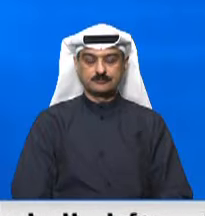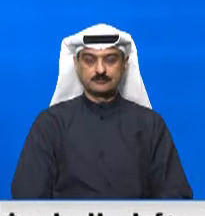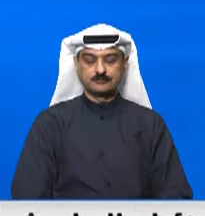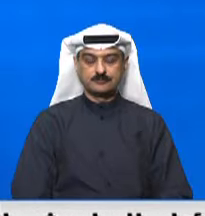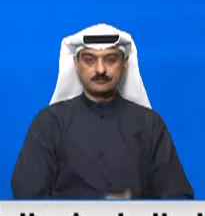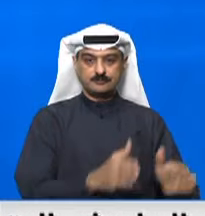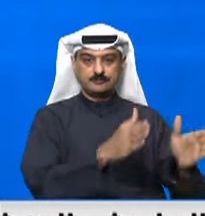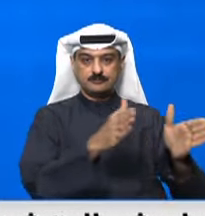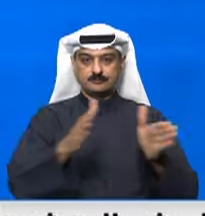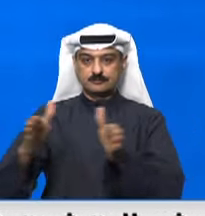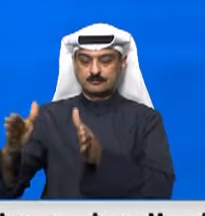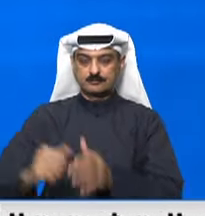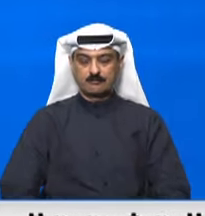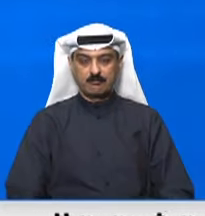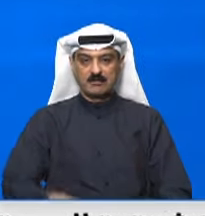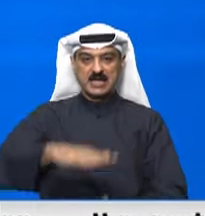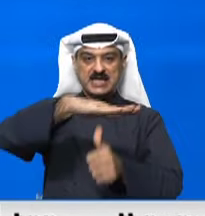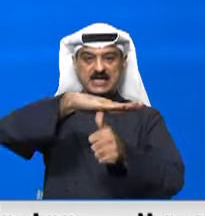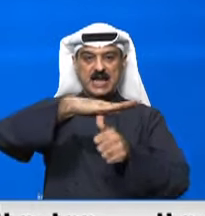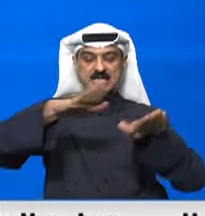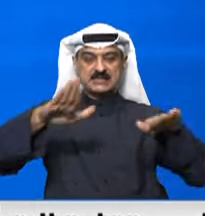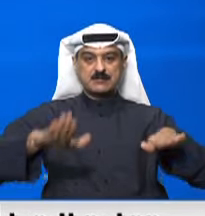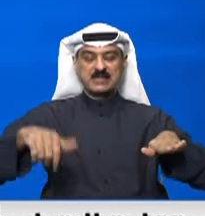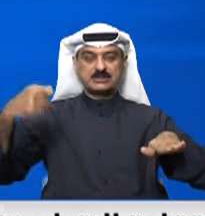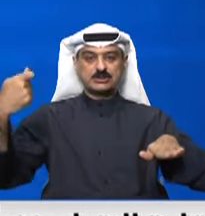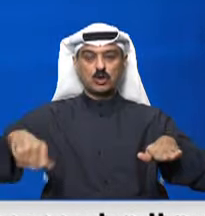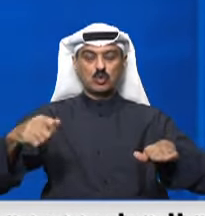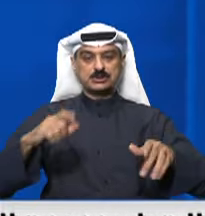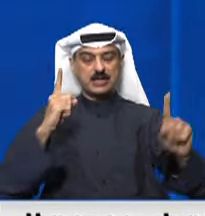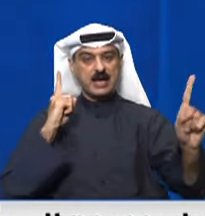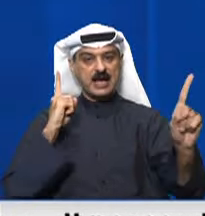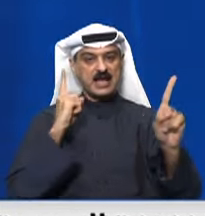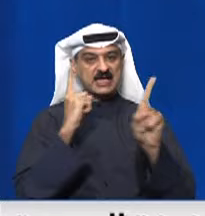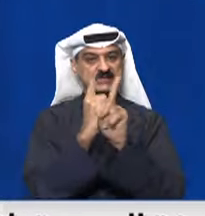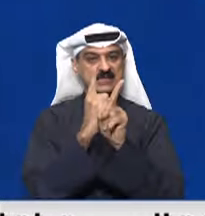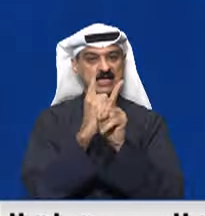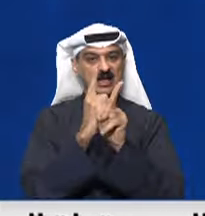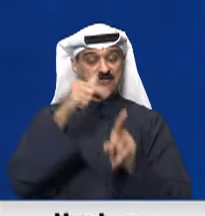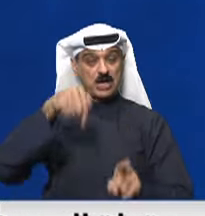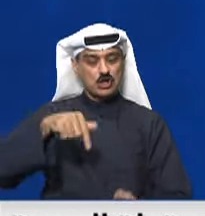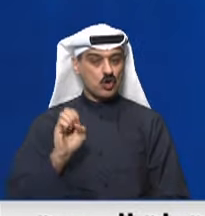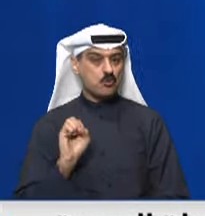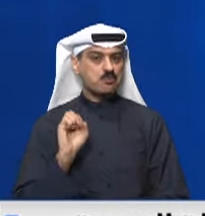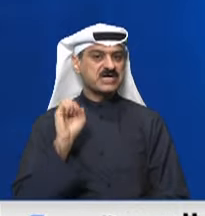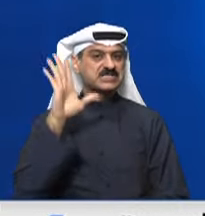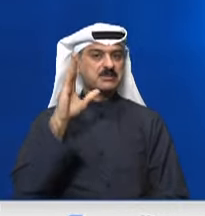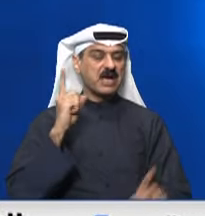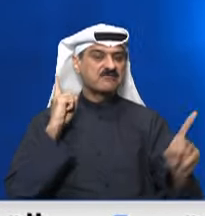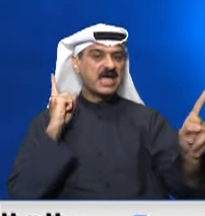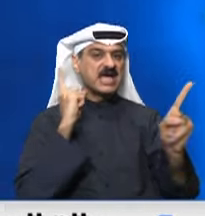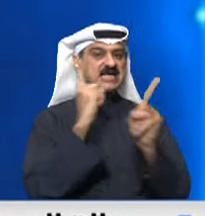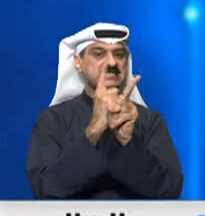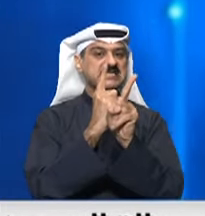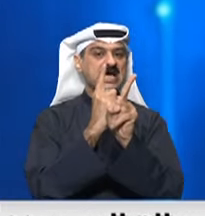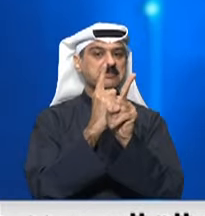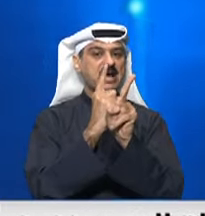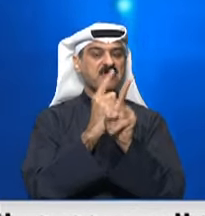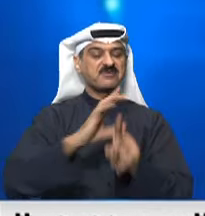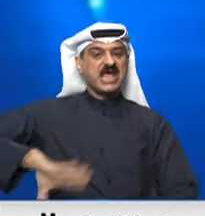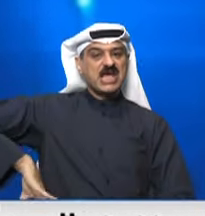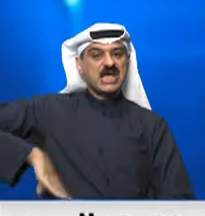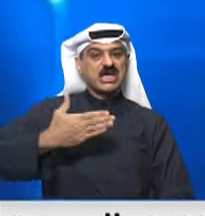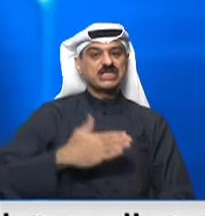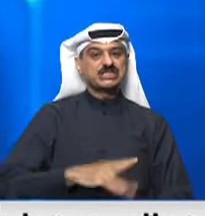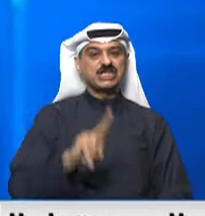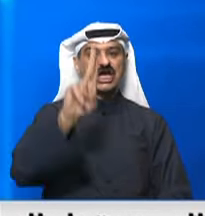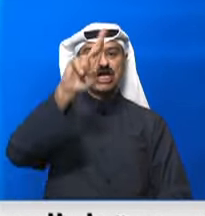استقبل سمو الشيخ الدكتور محمد صباح السالم صباح رئيس مجلس الوزراء في قصر السيف اليوم صاحب السمو الملكي الأمير تركي الفيصل